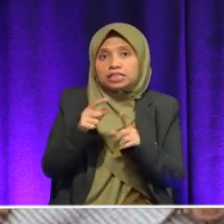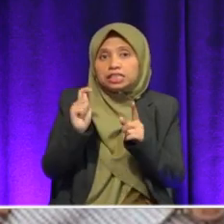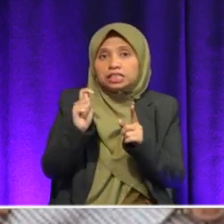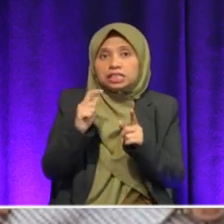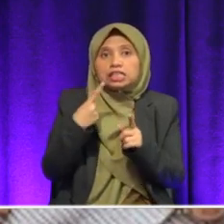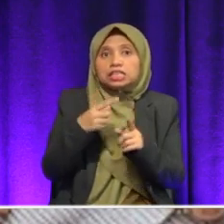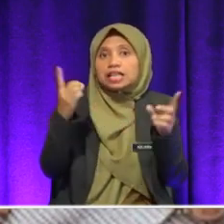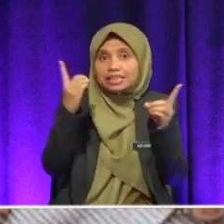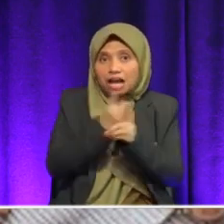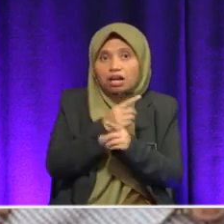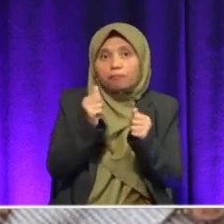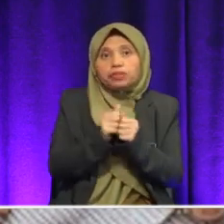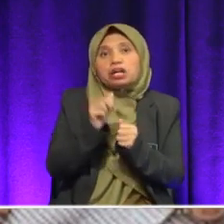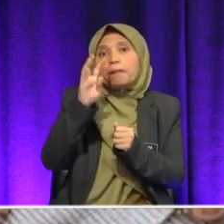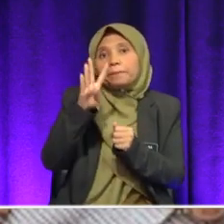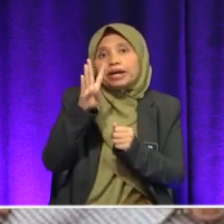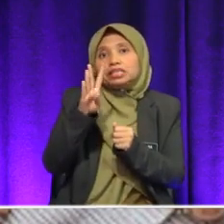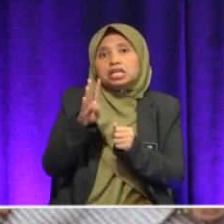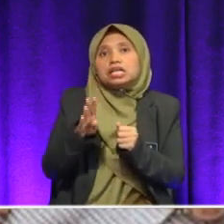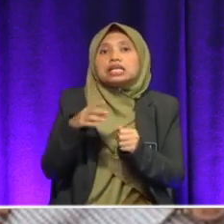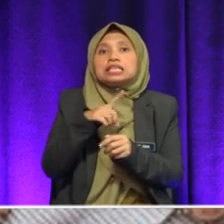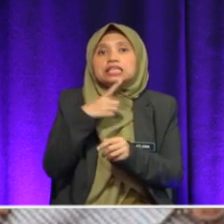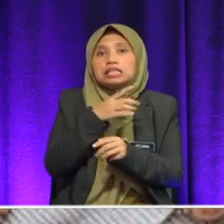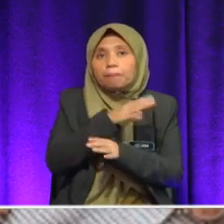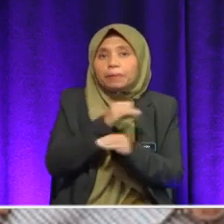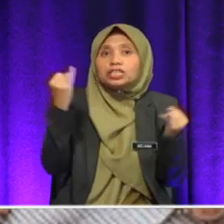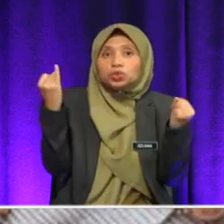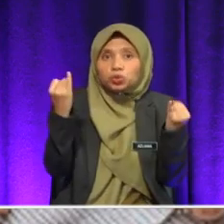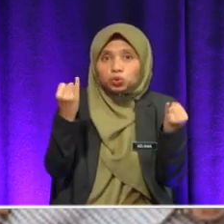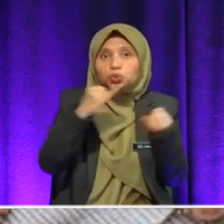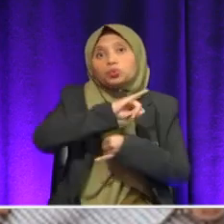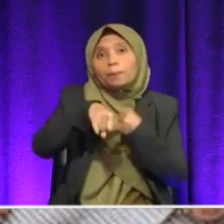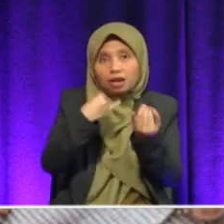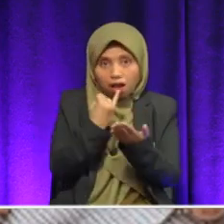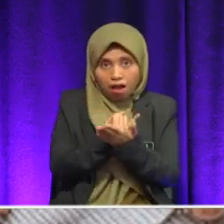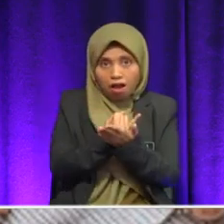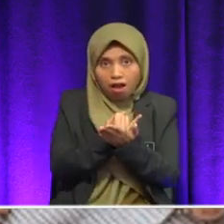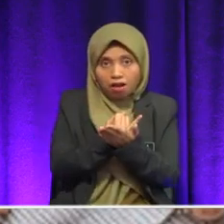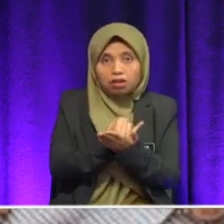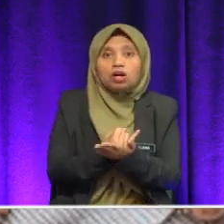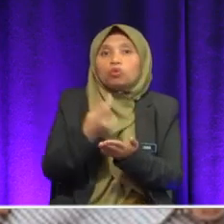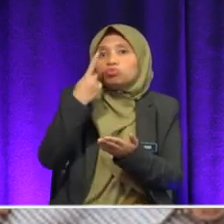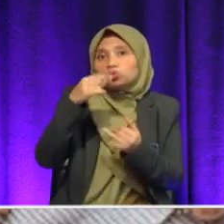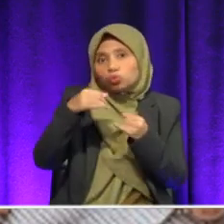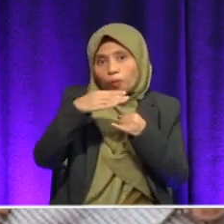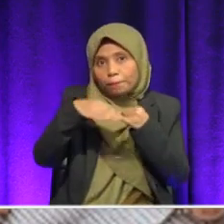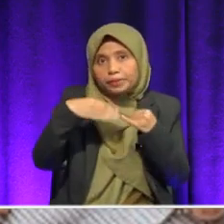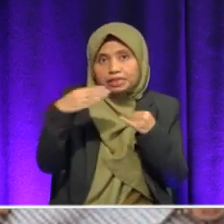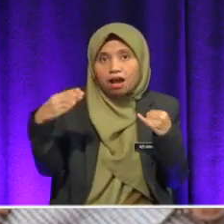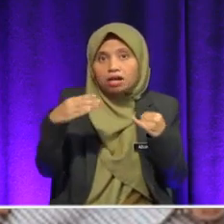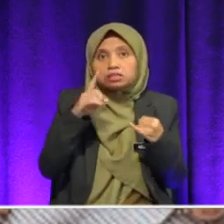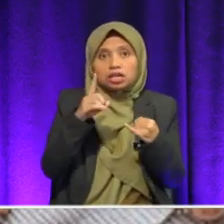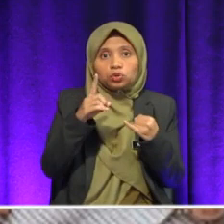kita harapkan dengan 4 jadi kita dapat jumlah sebanyak 72 Kemudian untuk benang tadi